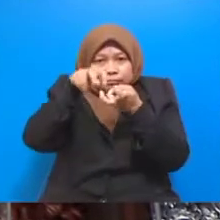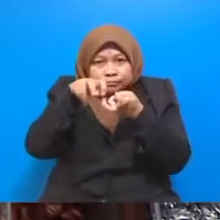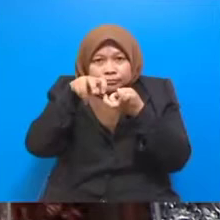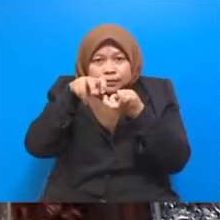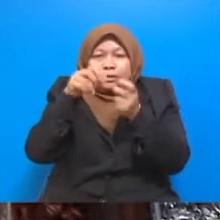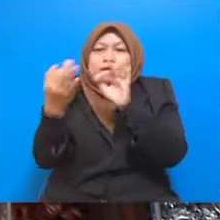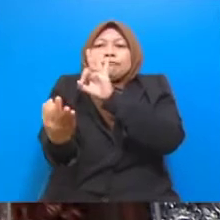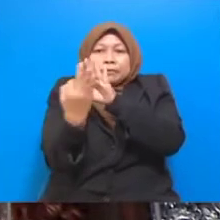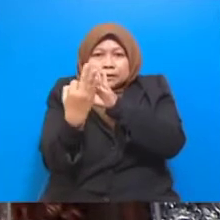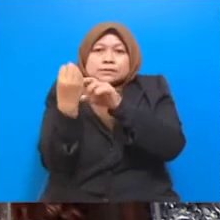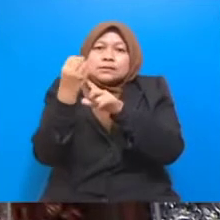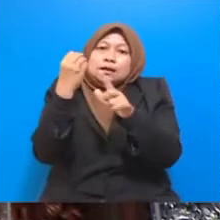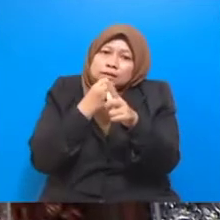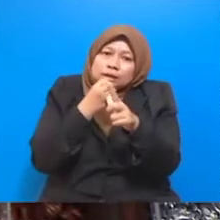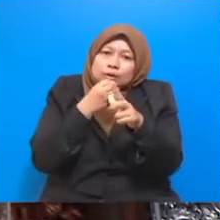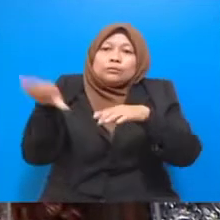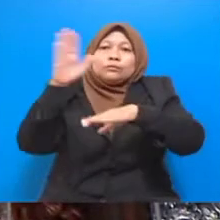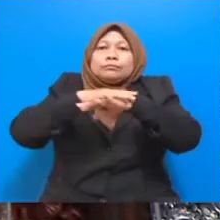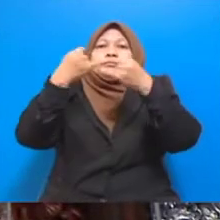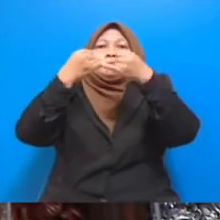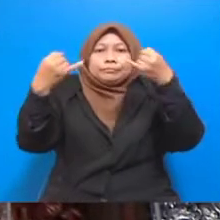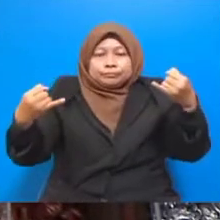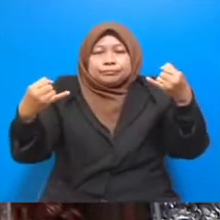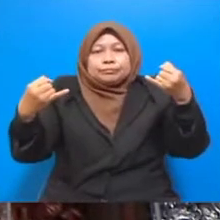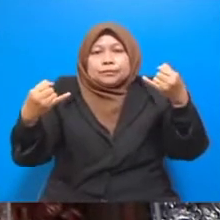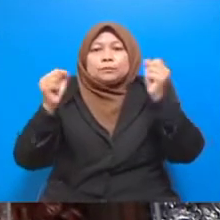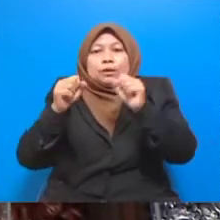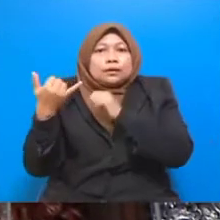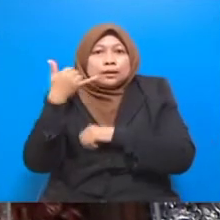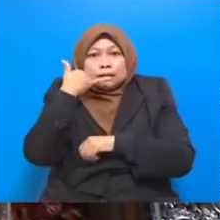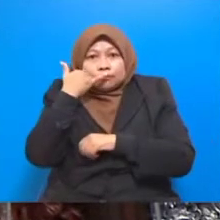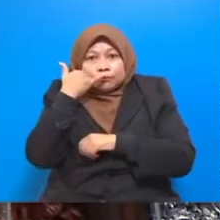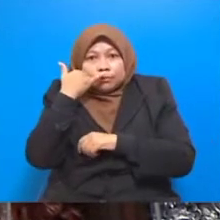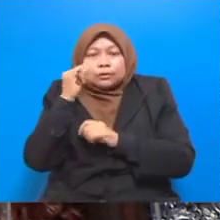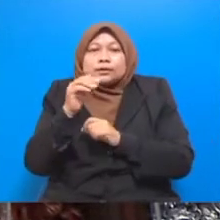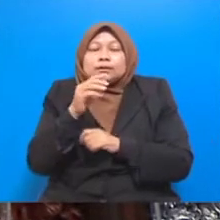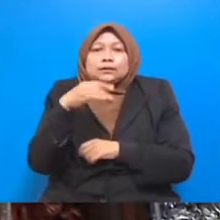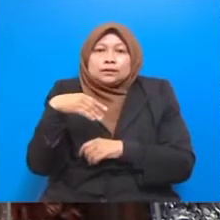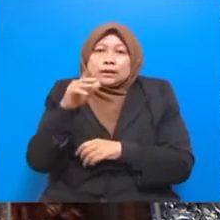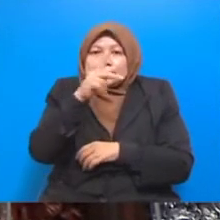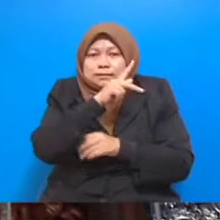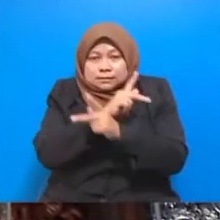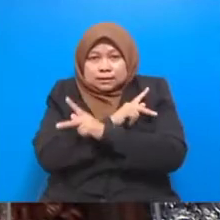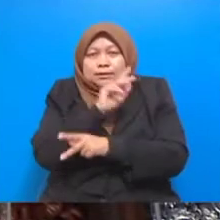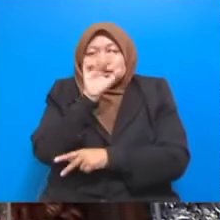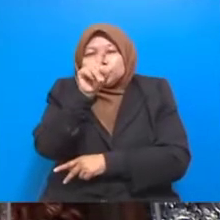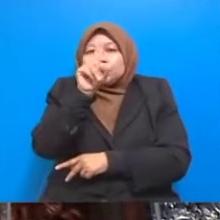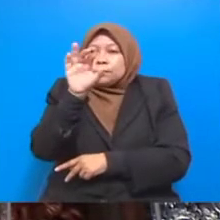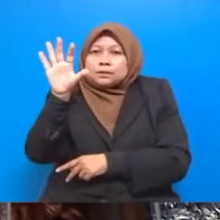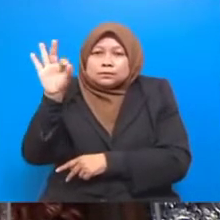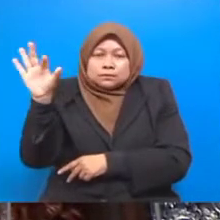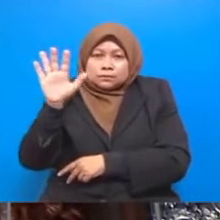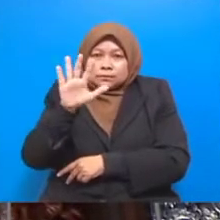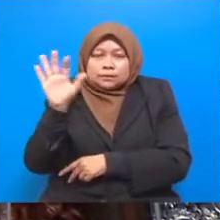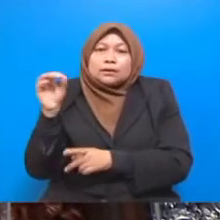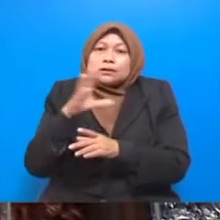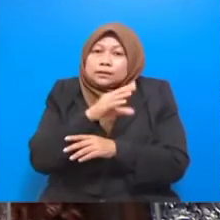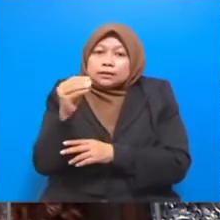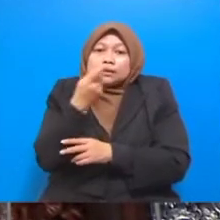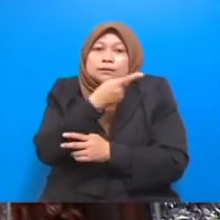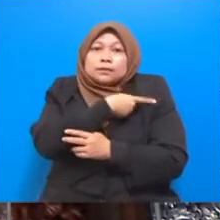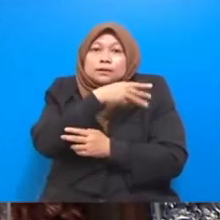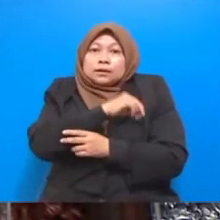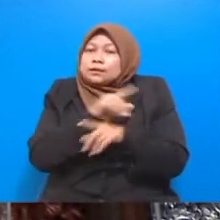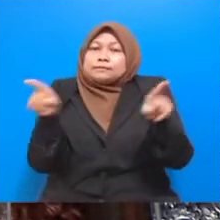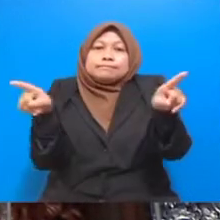bersemu ke ataupun secara atas talian dengan menghubungi italian kasih 15999 dan google kementerian